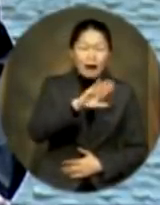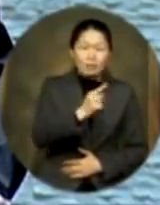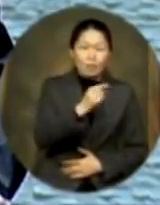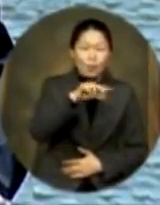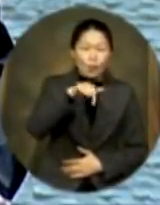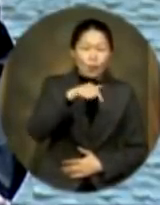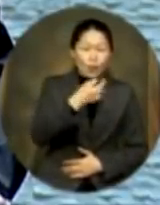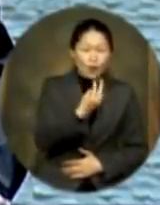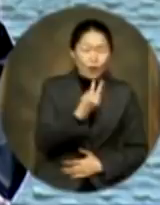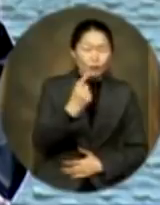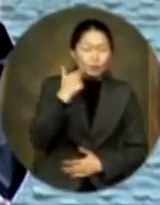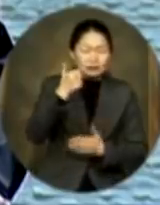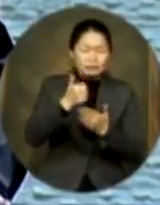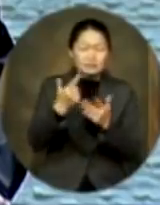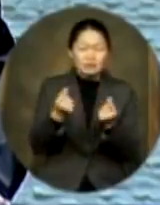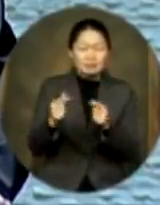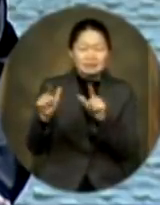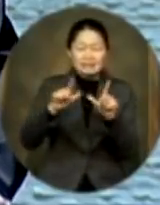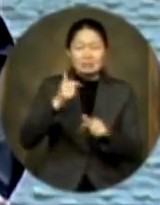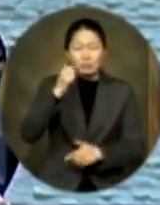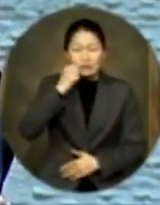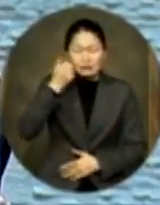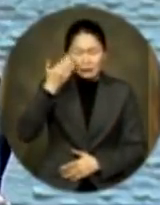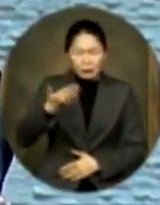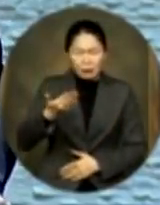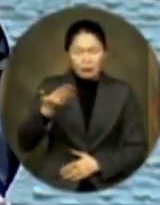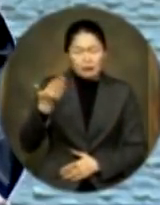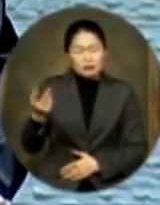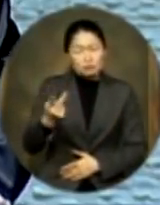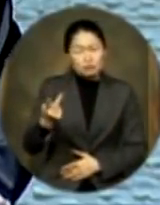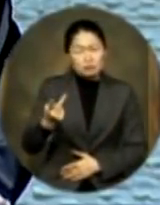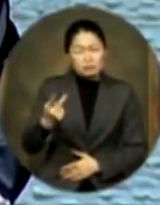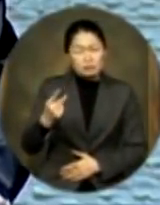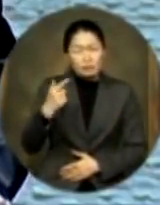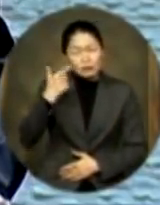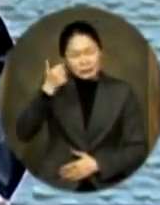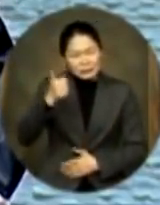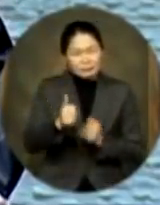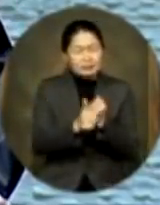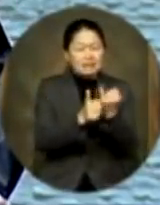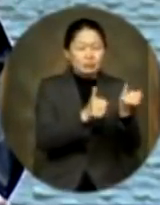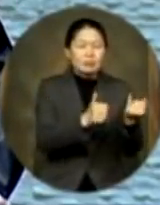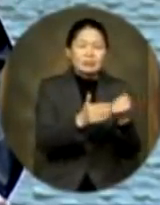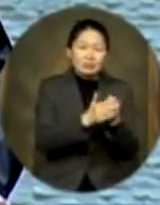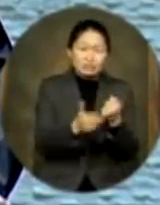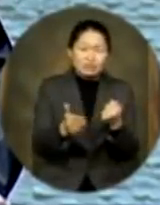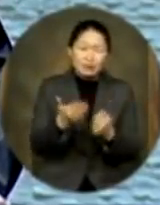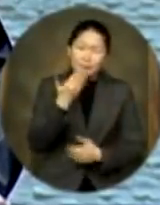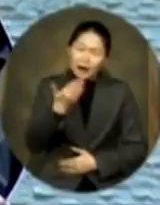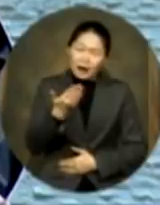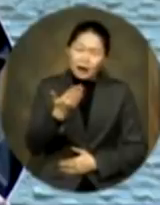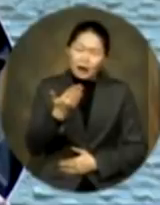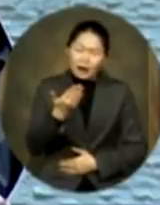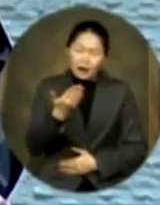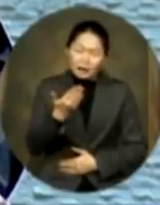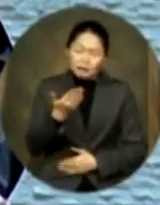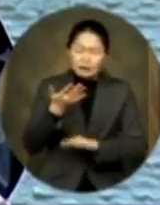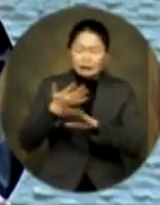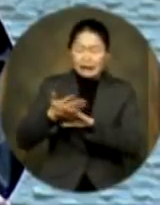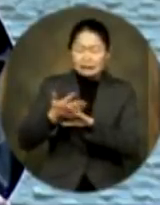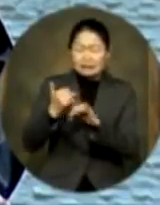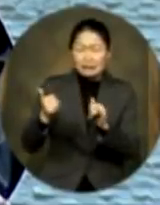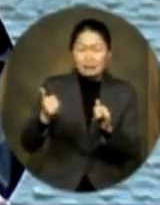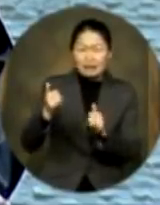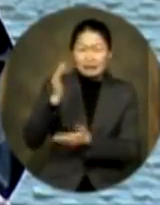살 수 없는가 그분들은 목사님이 니까 사모님 이니까 가능한 것이 하고 남의 이야기로